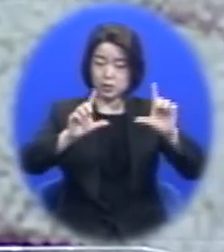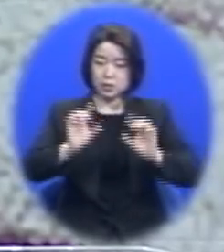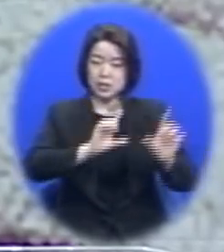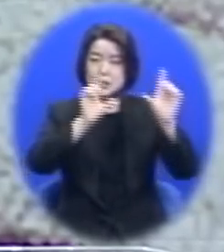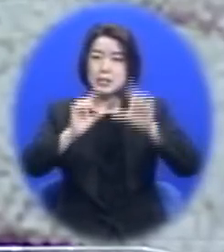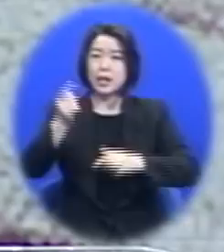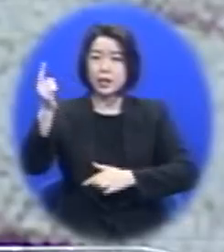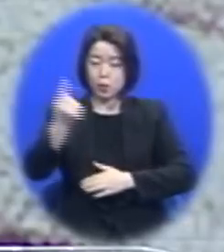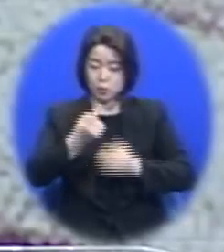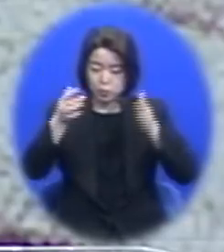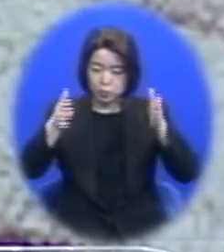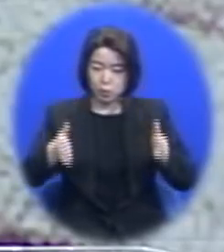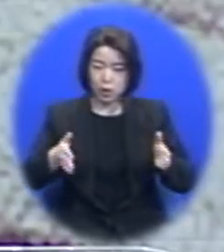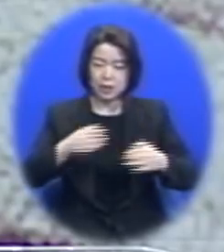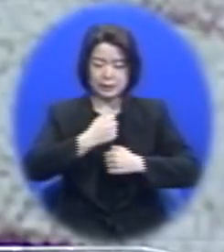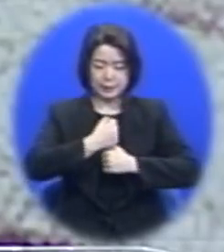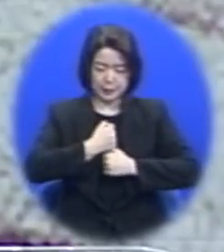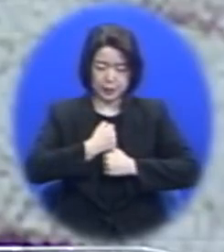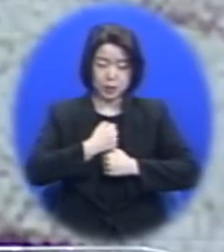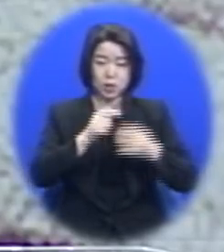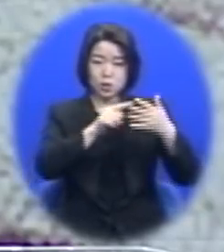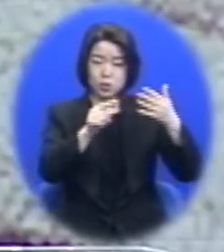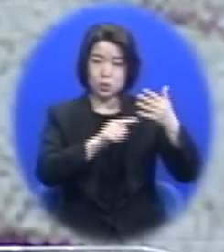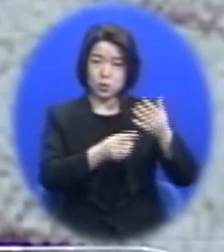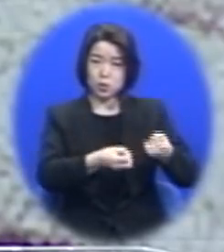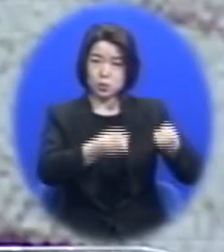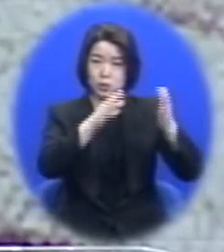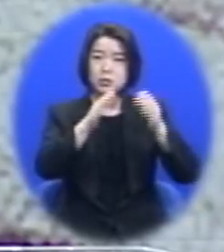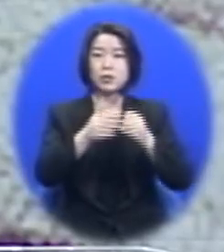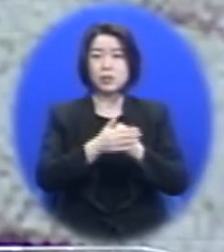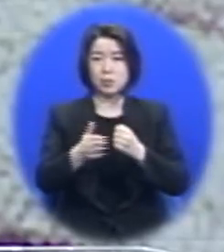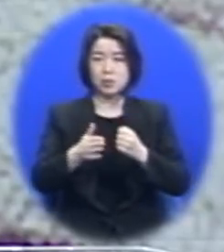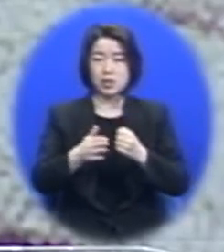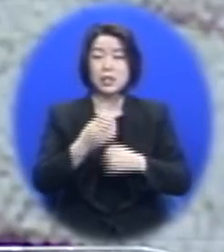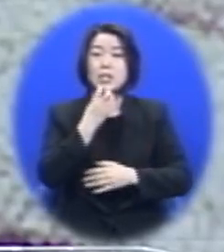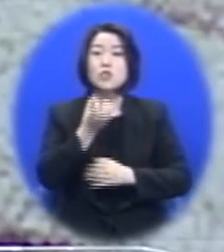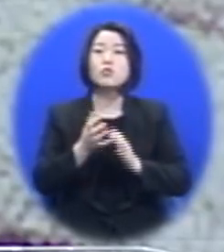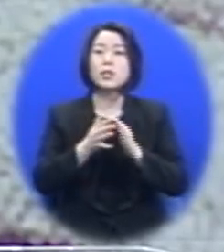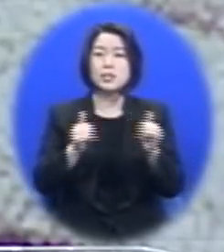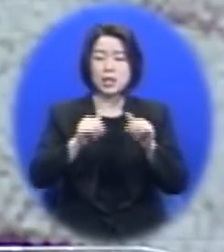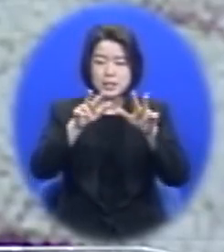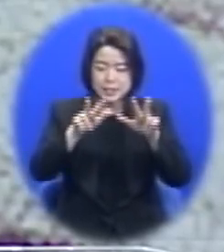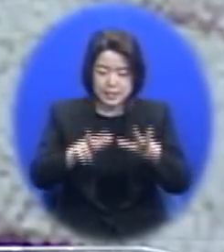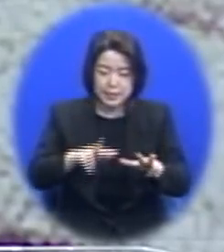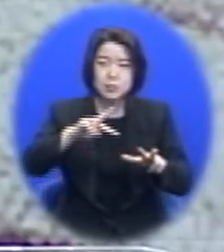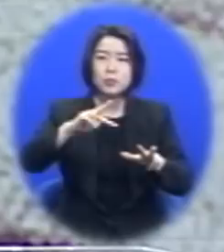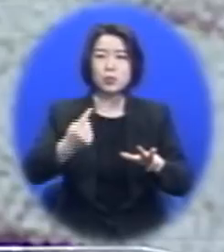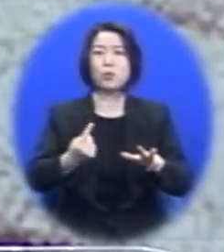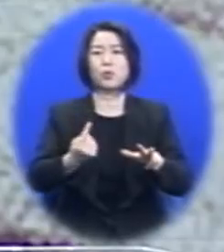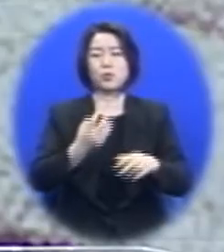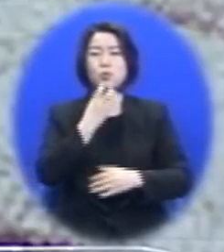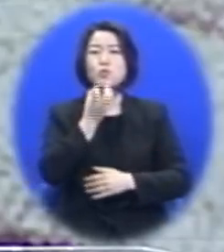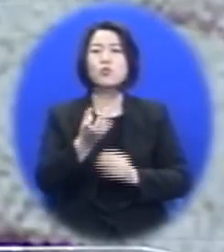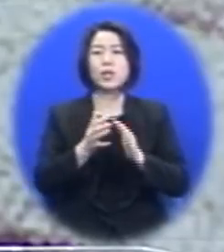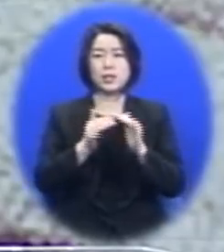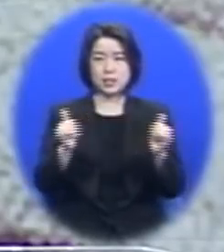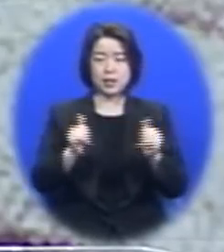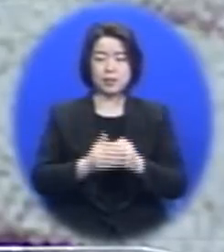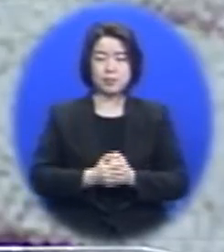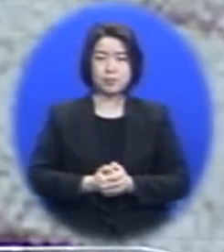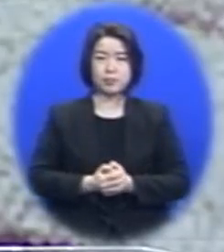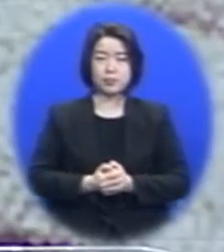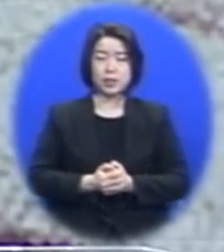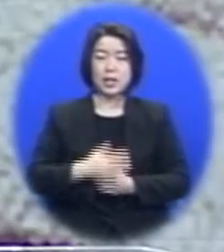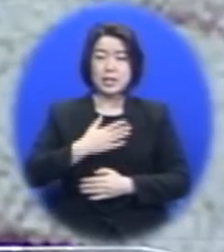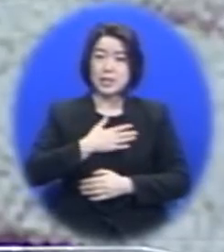유월절 때문에 유대인은 지금도 유대인이 것이죠 제가